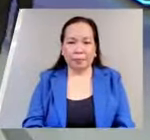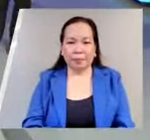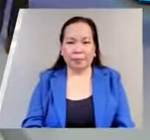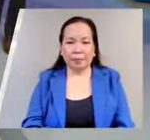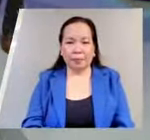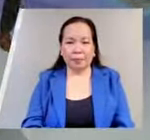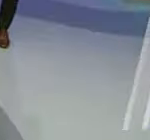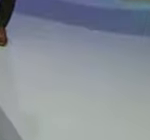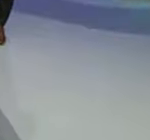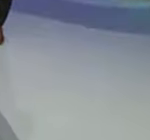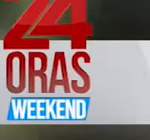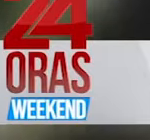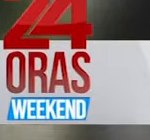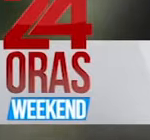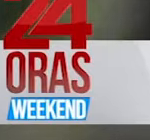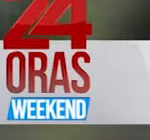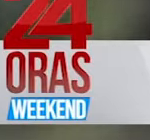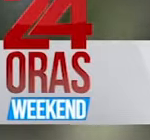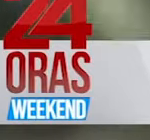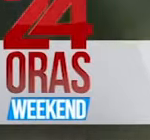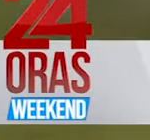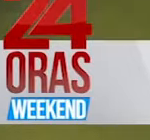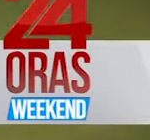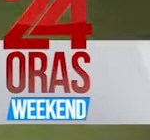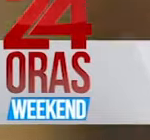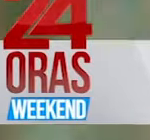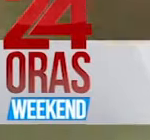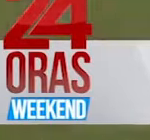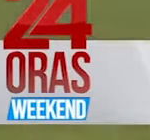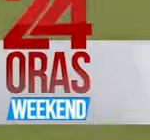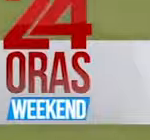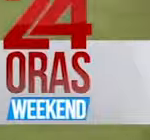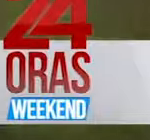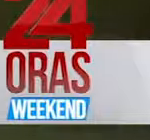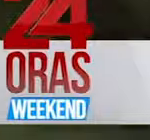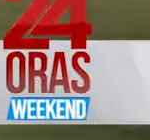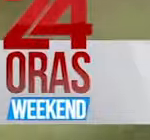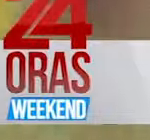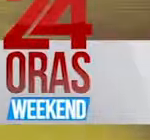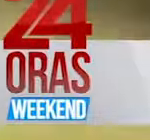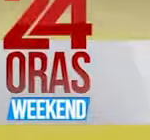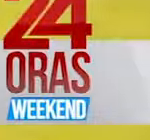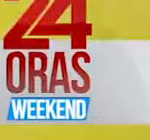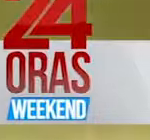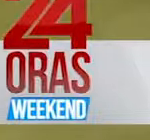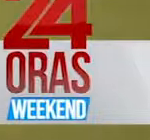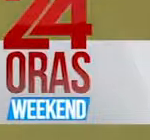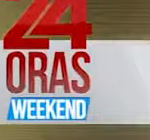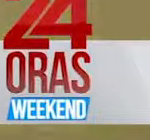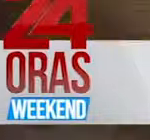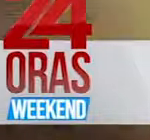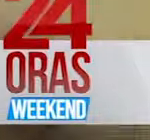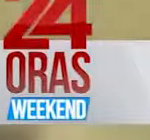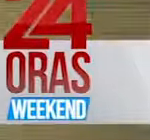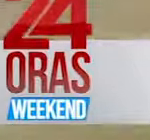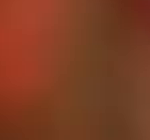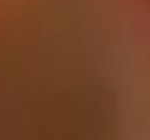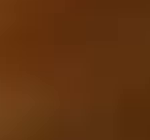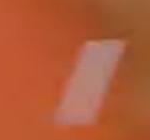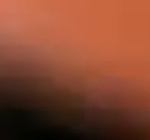Abangan mamaya, Liga ng Basketball nagkagulo dahil sa lalaking mahabol daw na may espada.